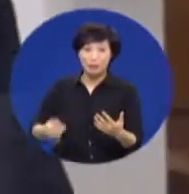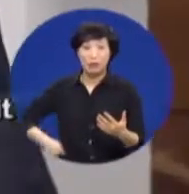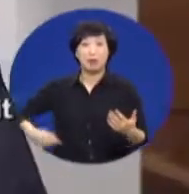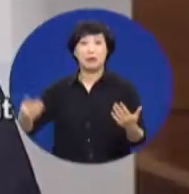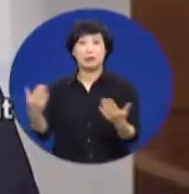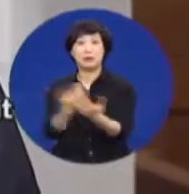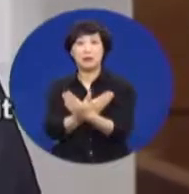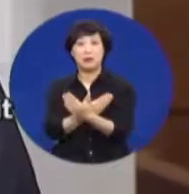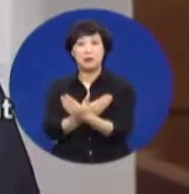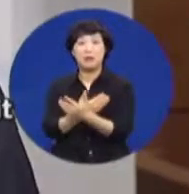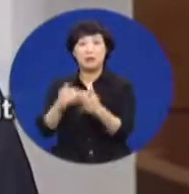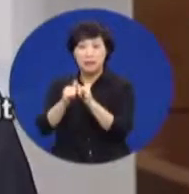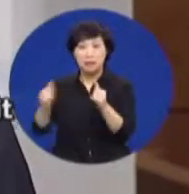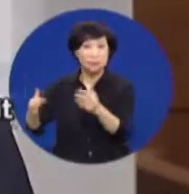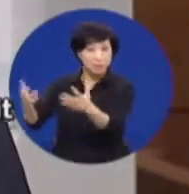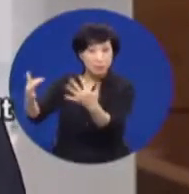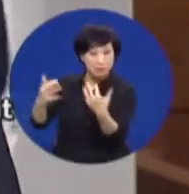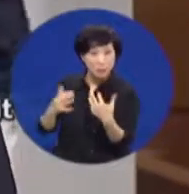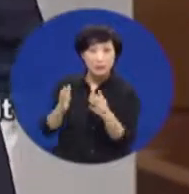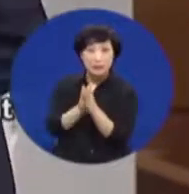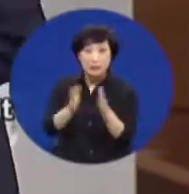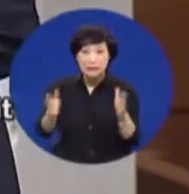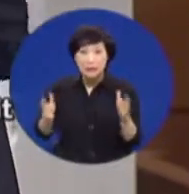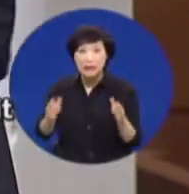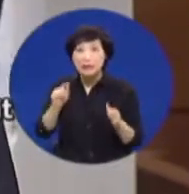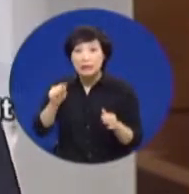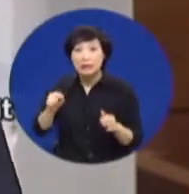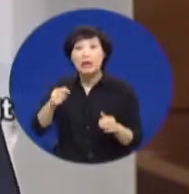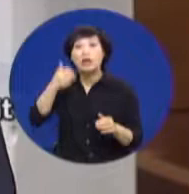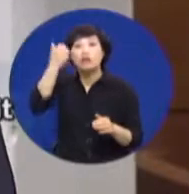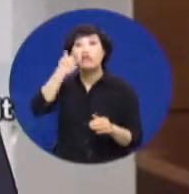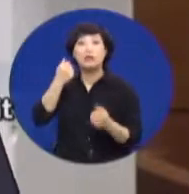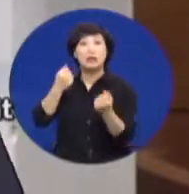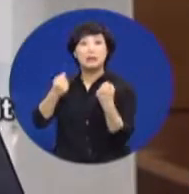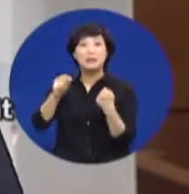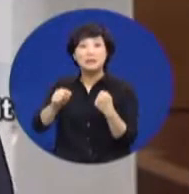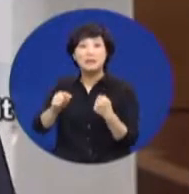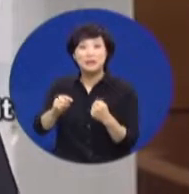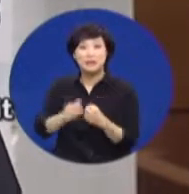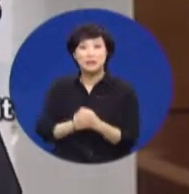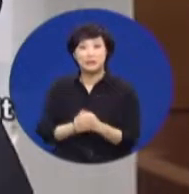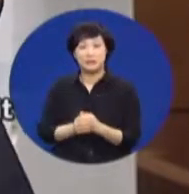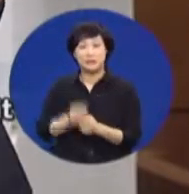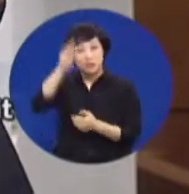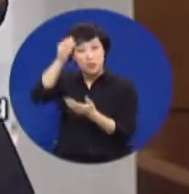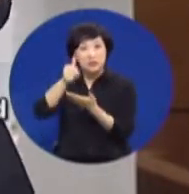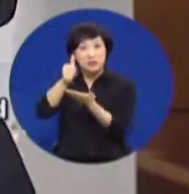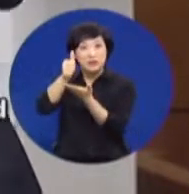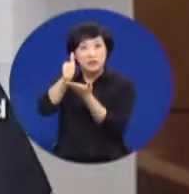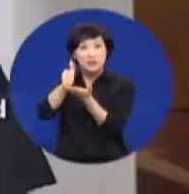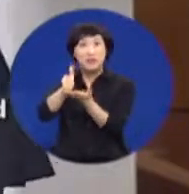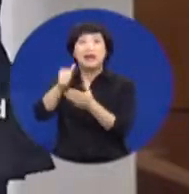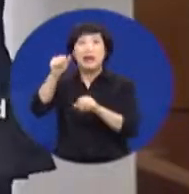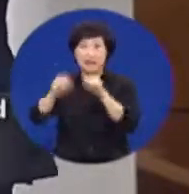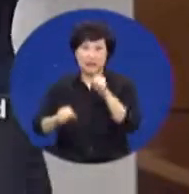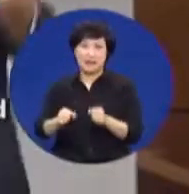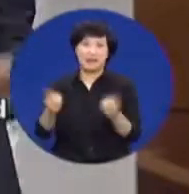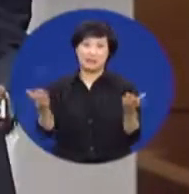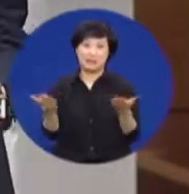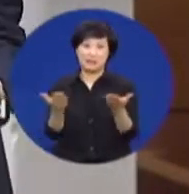회개하고 몰려오는데 이게 누가 그렇게 만드느냐? 성령이 하게